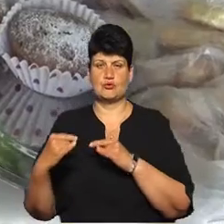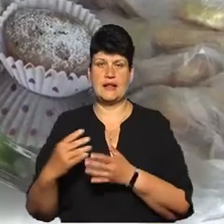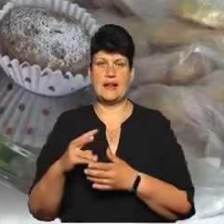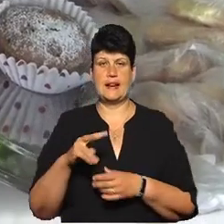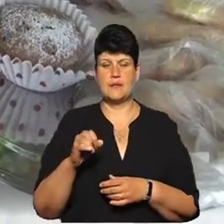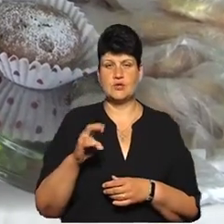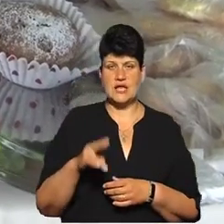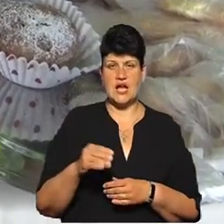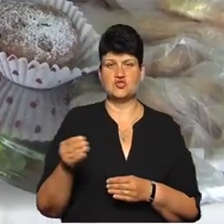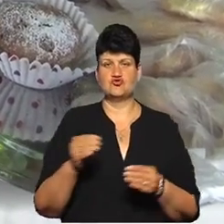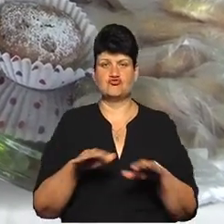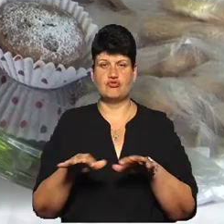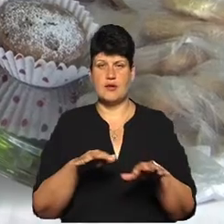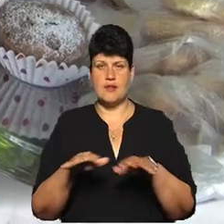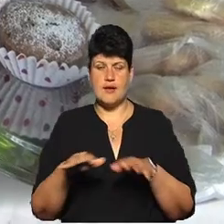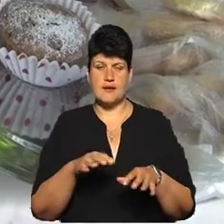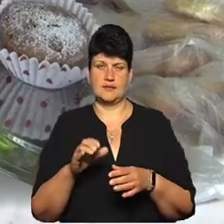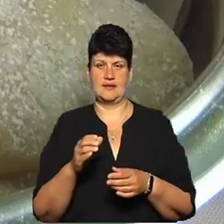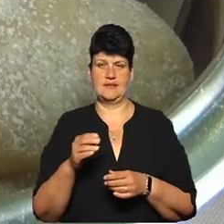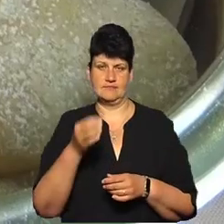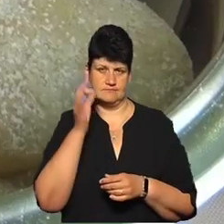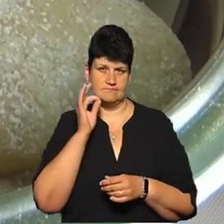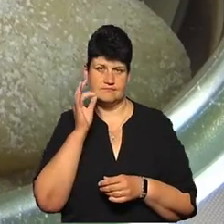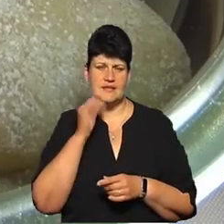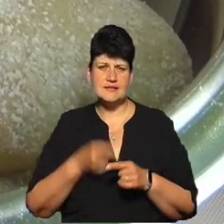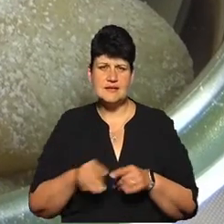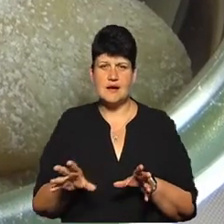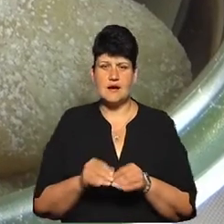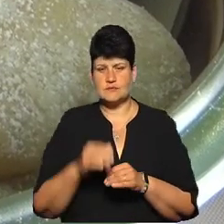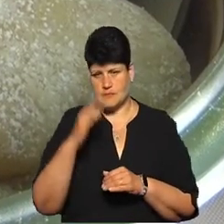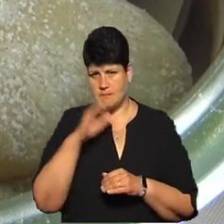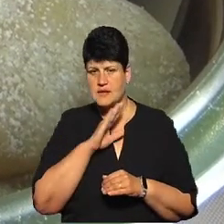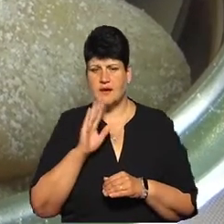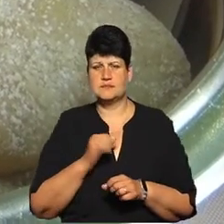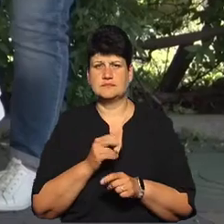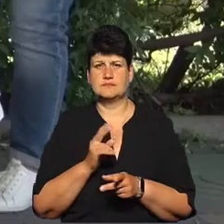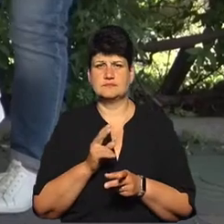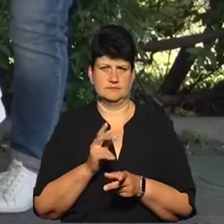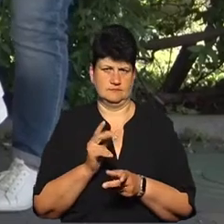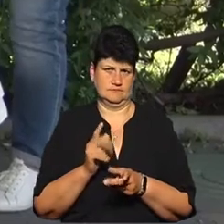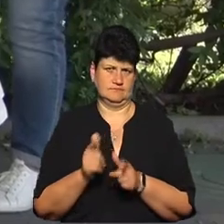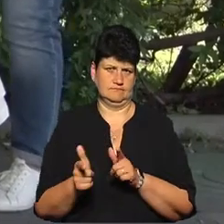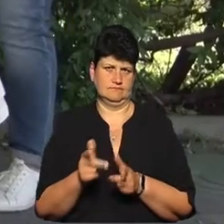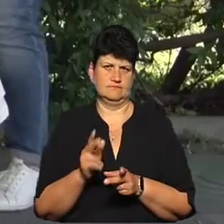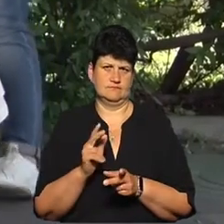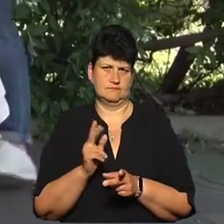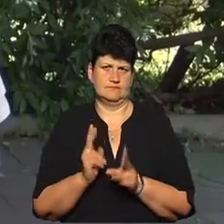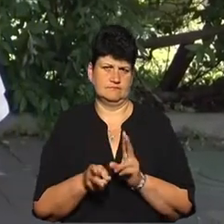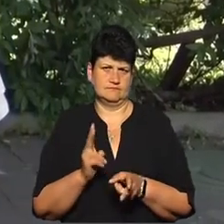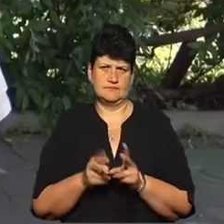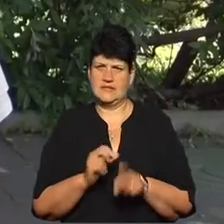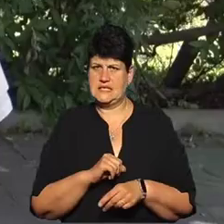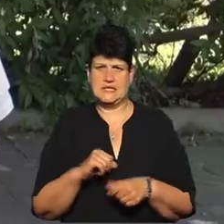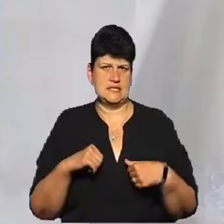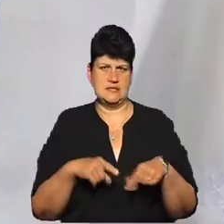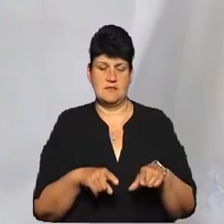желейний десерт, печиво та кекси. Усе це діти разом з батьками готували самостійно. Домашні солодощі вирішили продавати